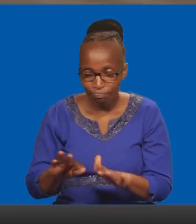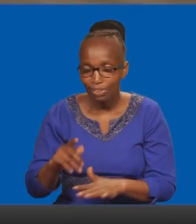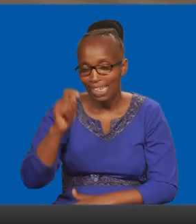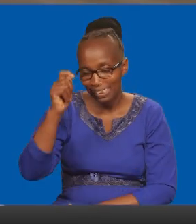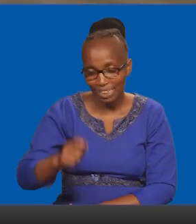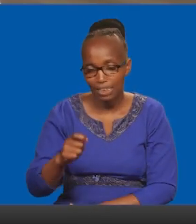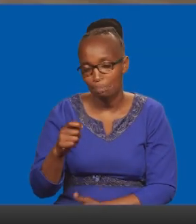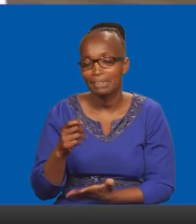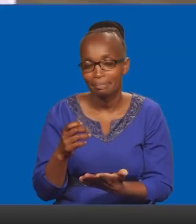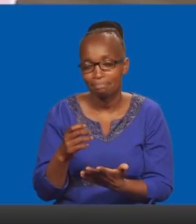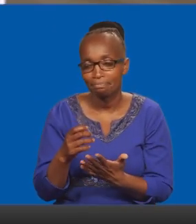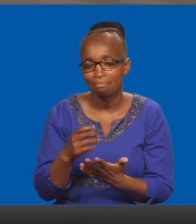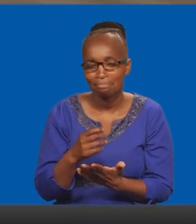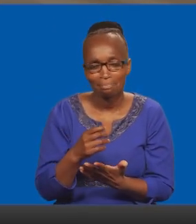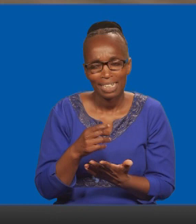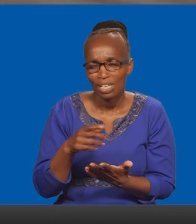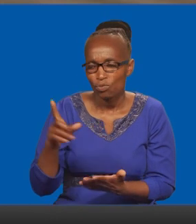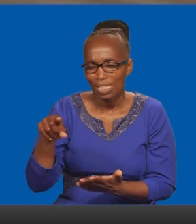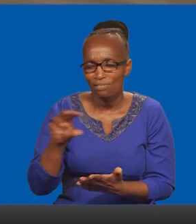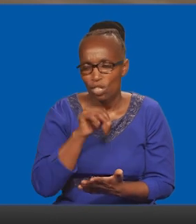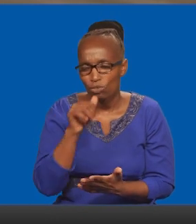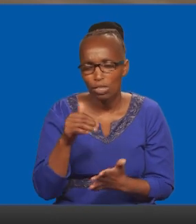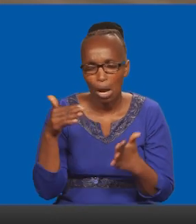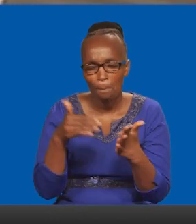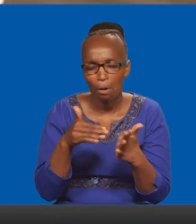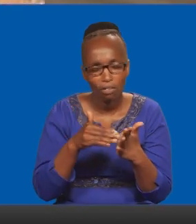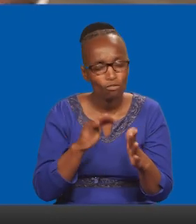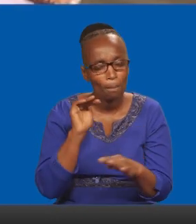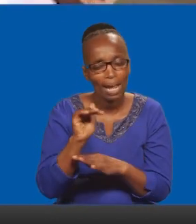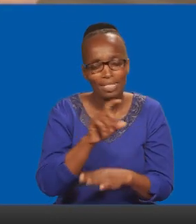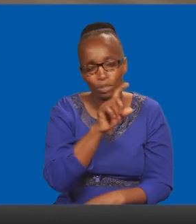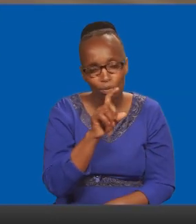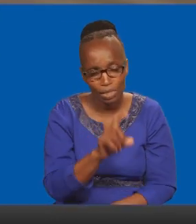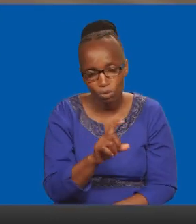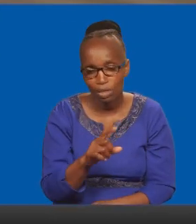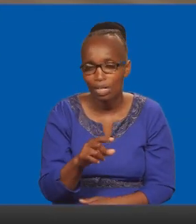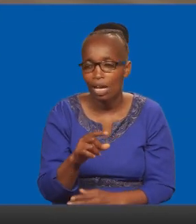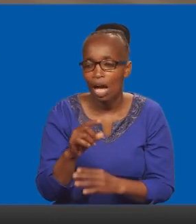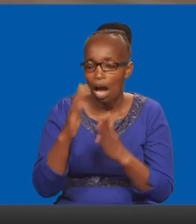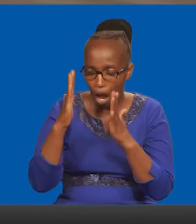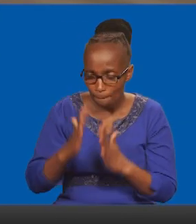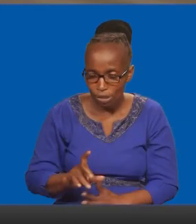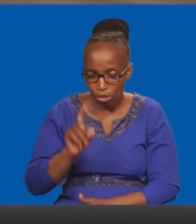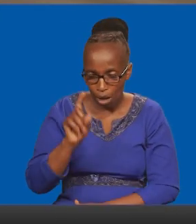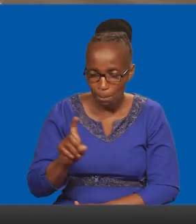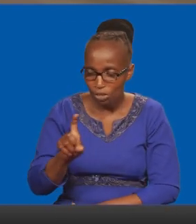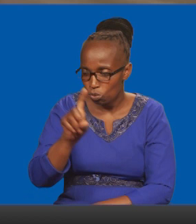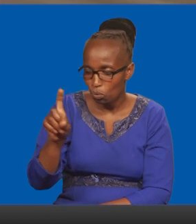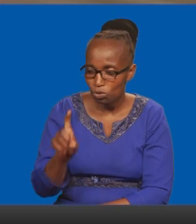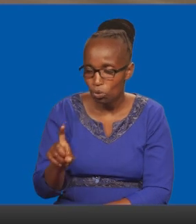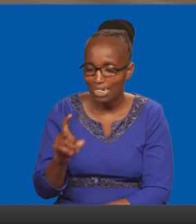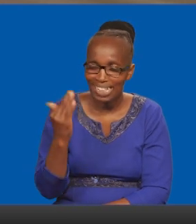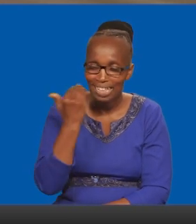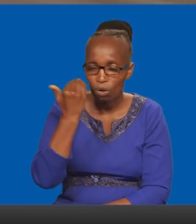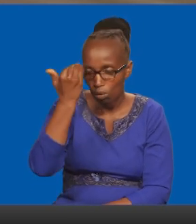judgment bila kuelewa Wakenya wanataka nini. Na tusiambiwe, tusiwaulize maswali. Somebody also